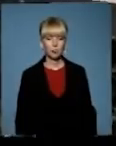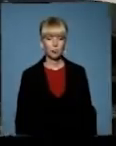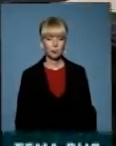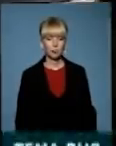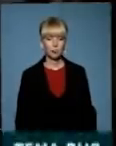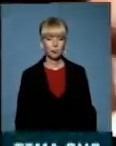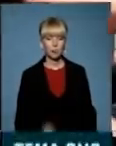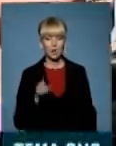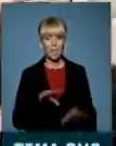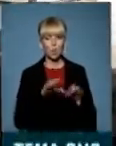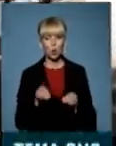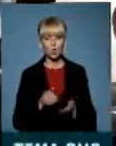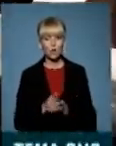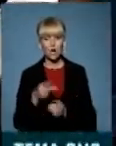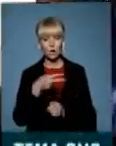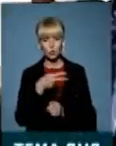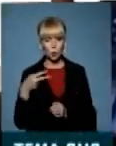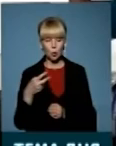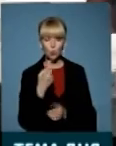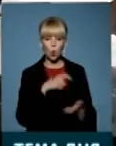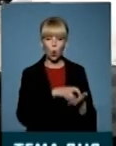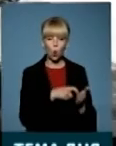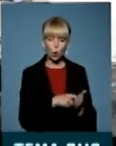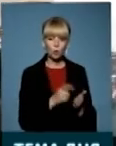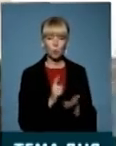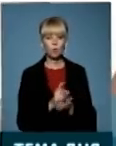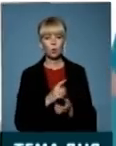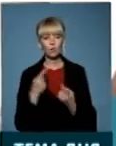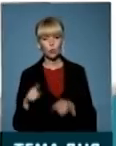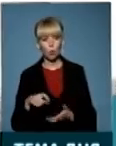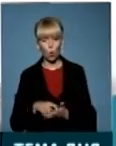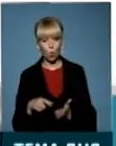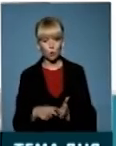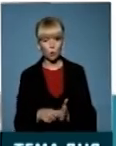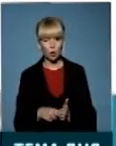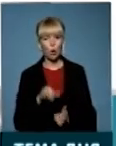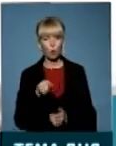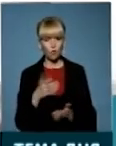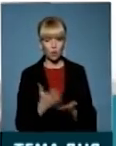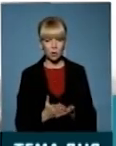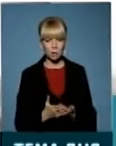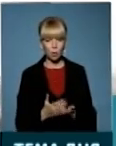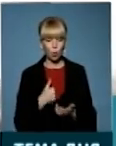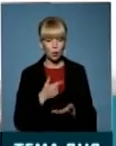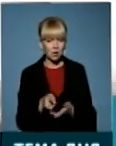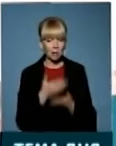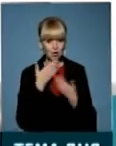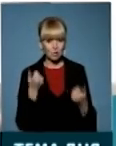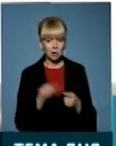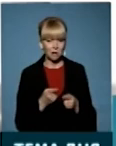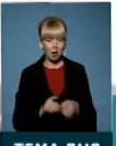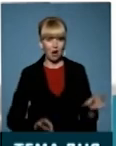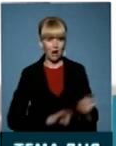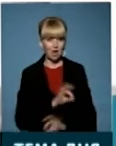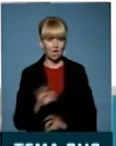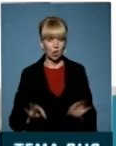Евакуаційний вихід от, на другого етажа. В одному корпусі має бути і в другому корпусі. А воно у вас є? Ну, у нас їх нема, бо це